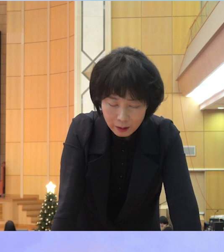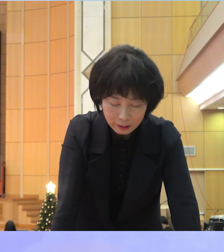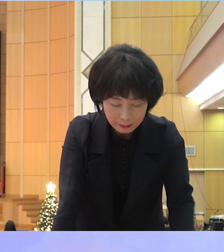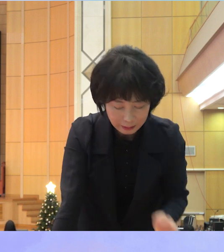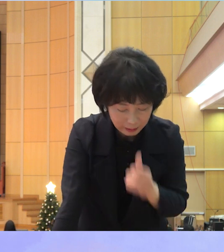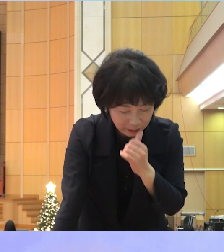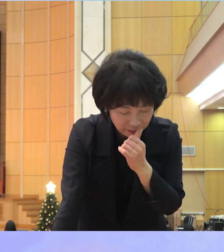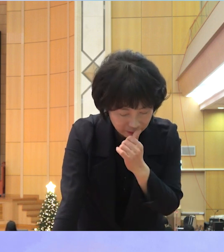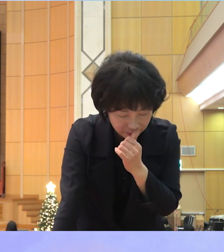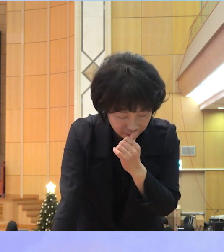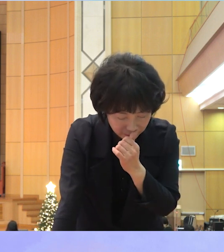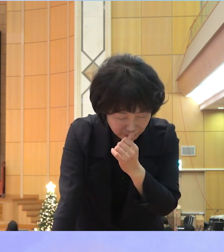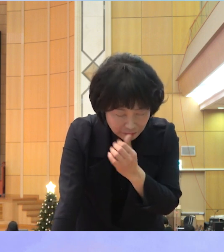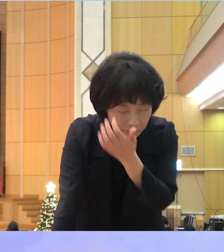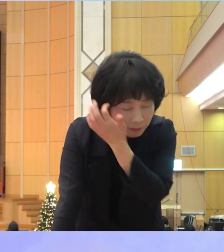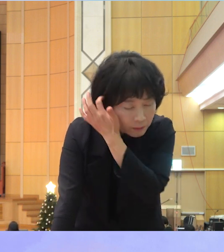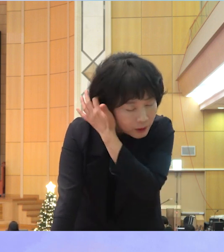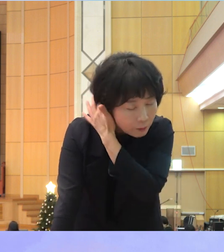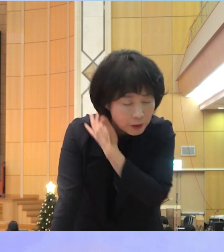나의 형편을 아시나니,